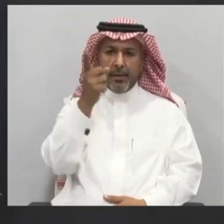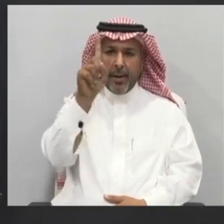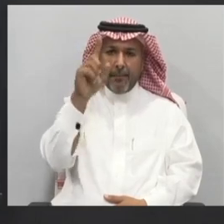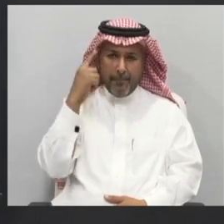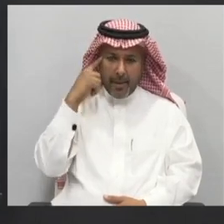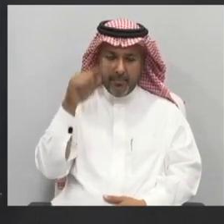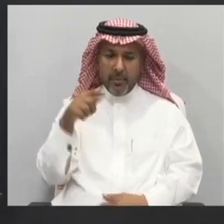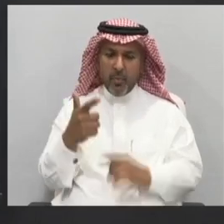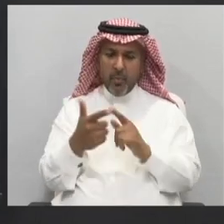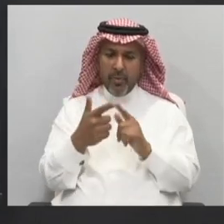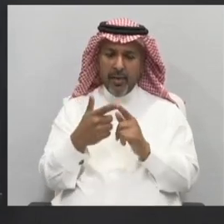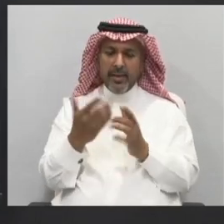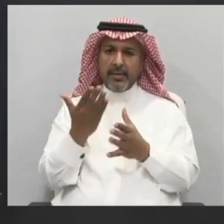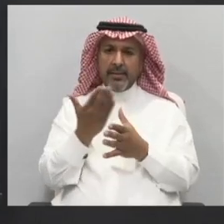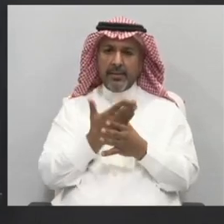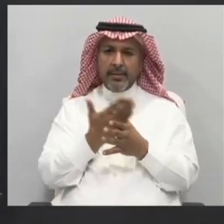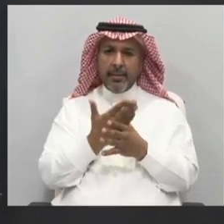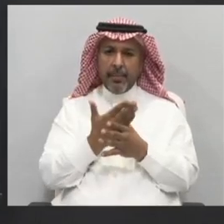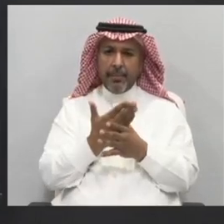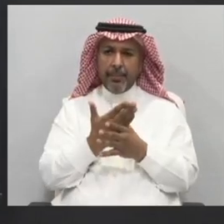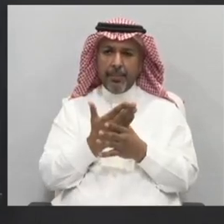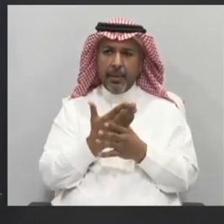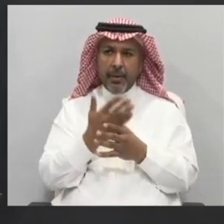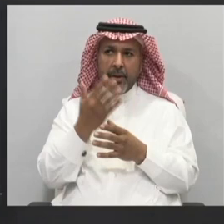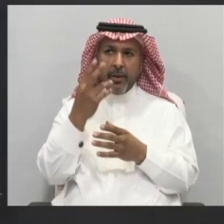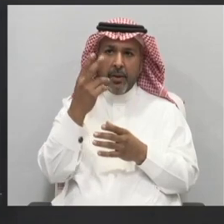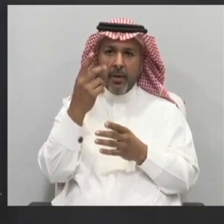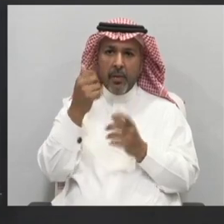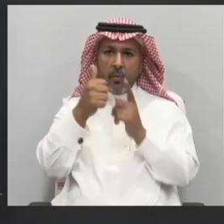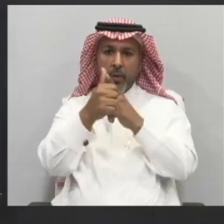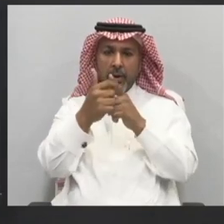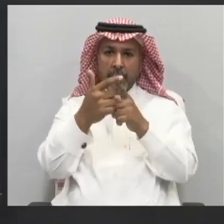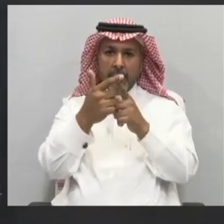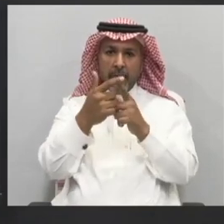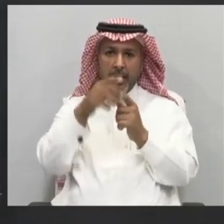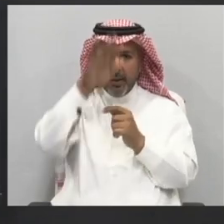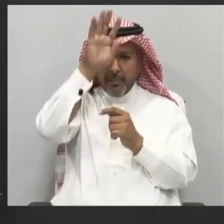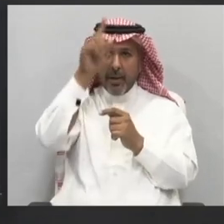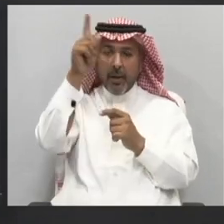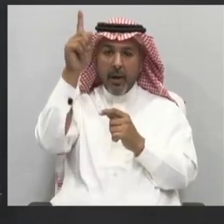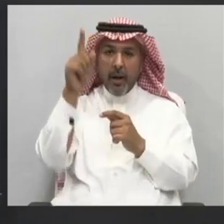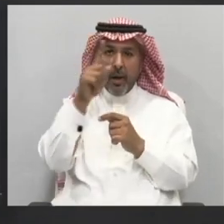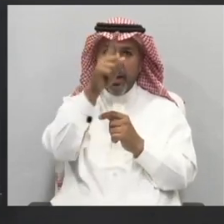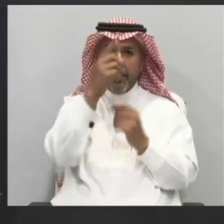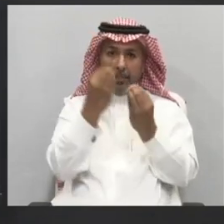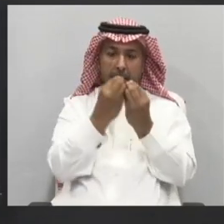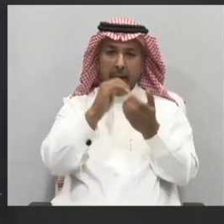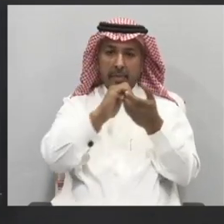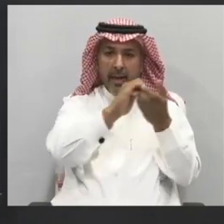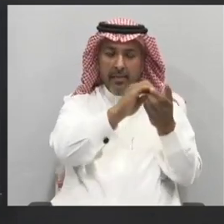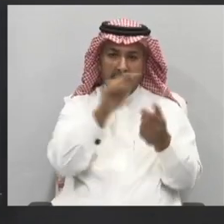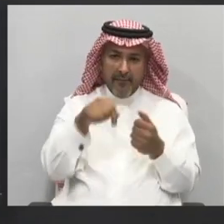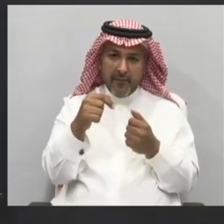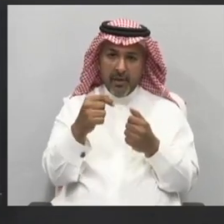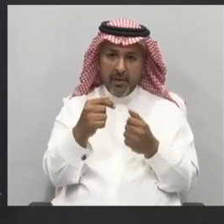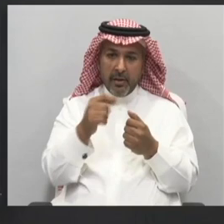لماذا يستحيل ان يكون العالم اكثر من اله لماذا يستحيل ان يكون العالم اكثر من اله وذكرنا